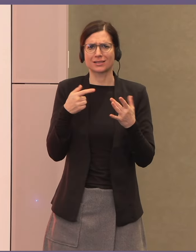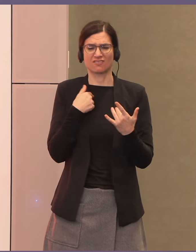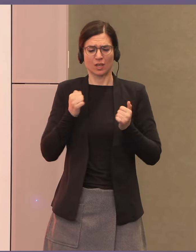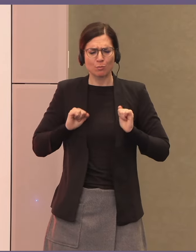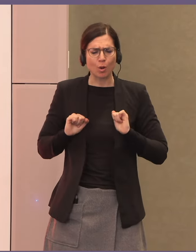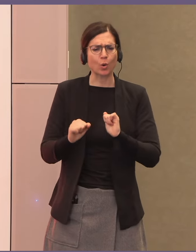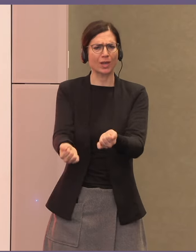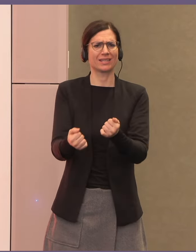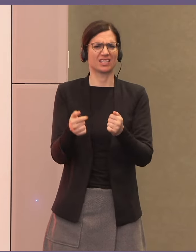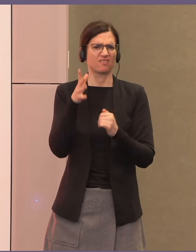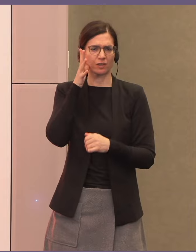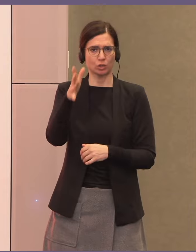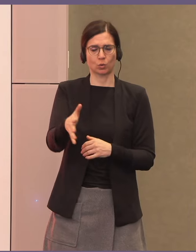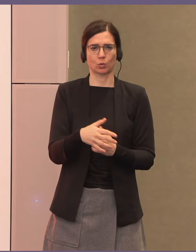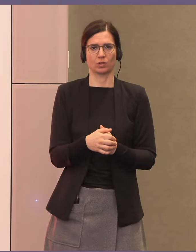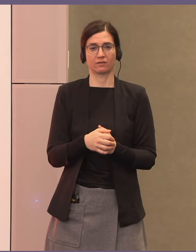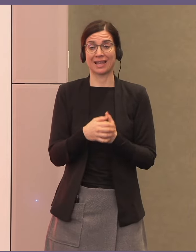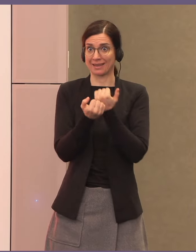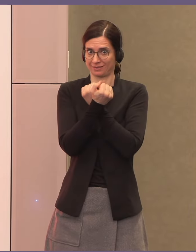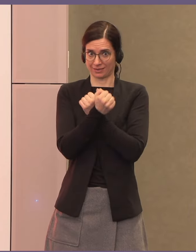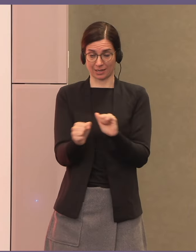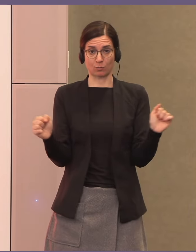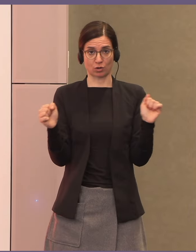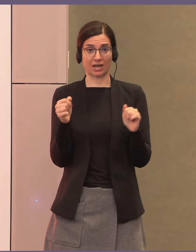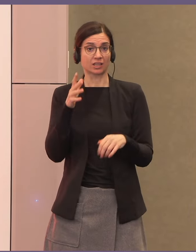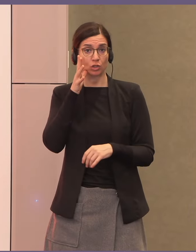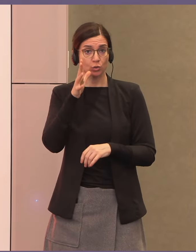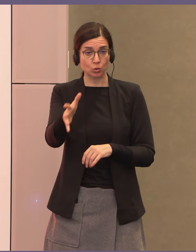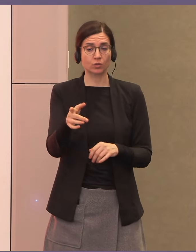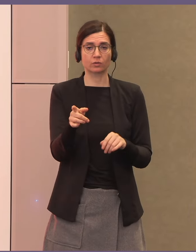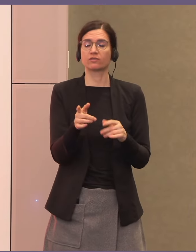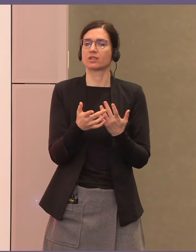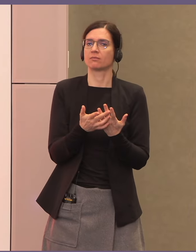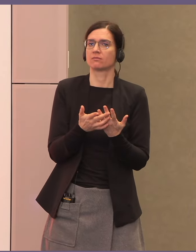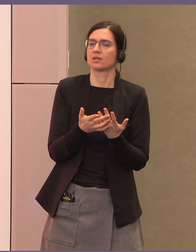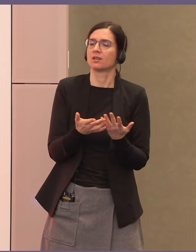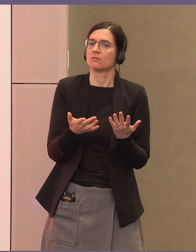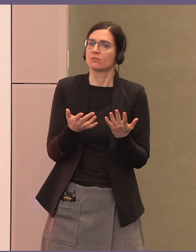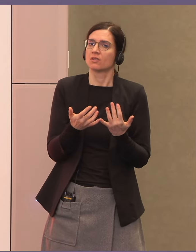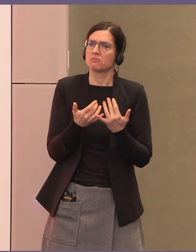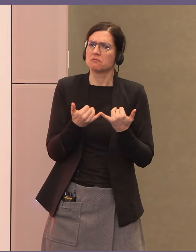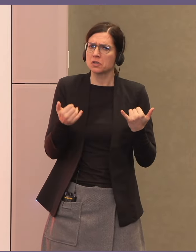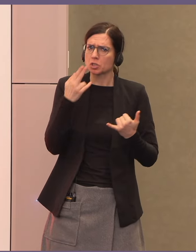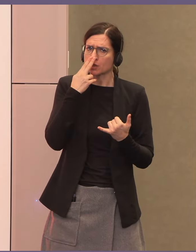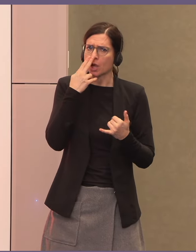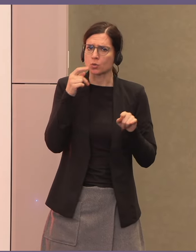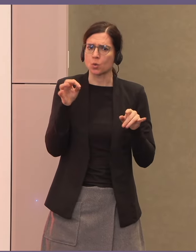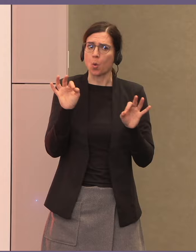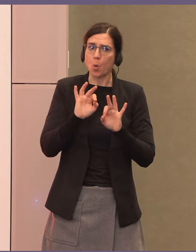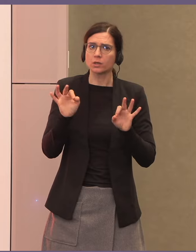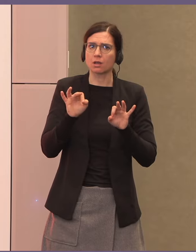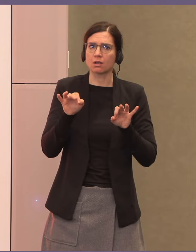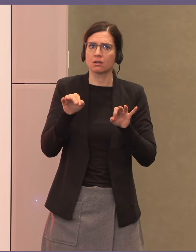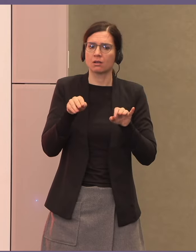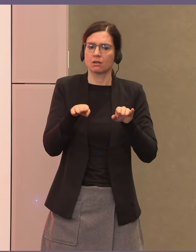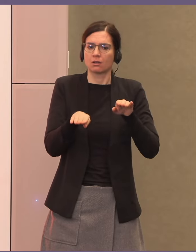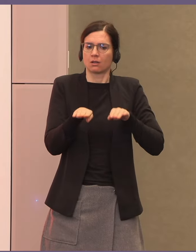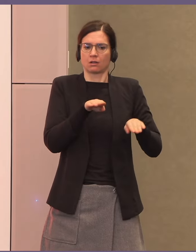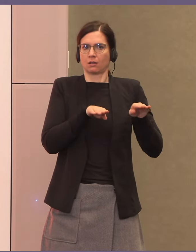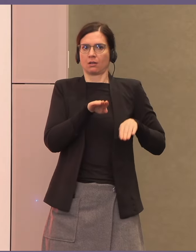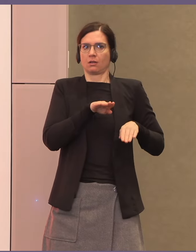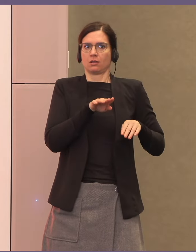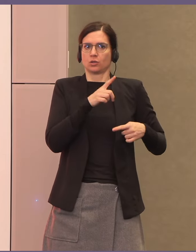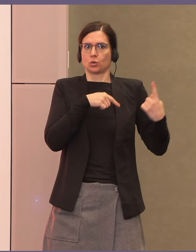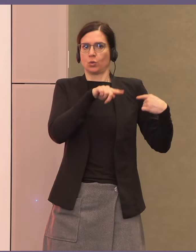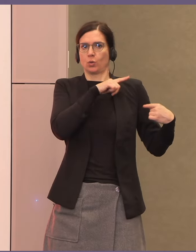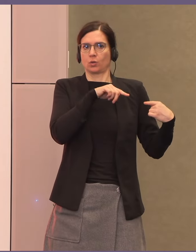progressive Zukunft, in eine demokratische, weiterhin demokratische Zukunft oder sind wir in jenem Status, dass